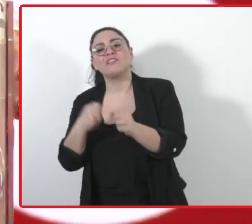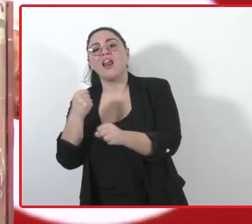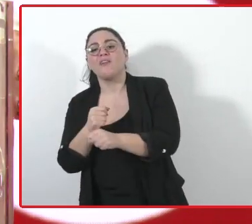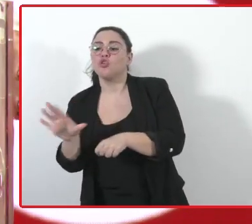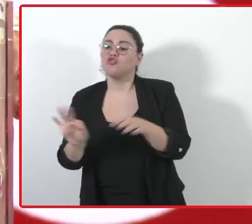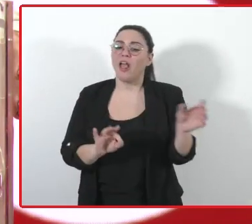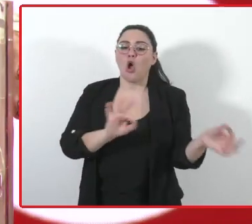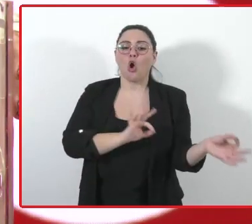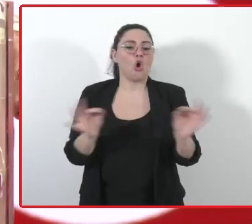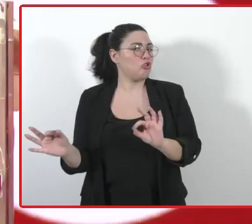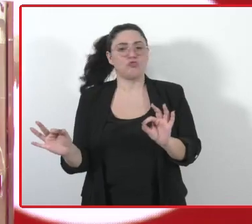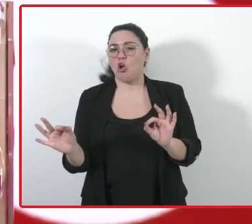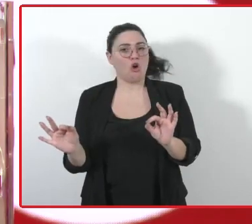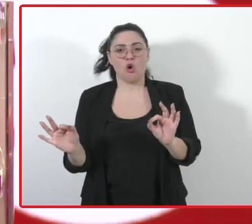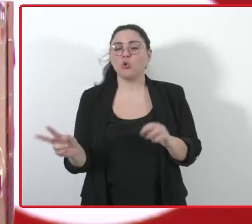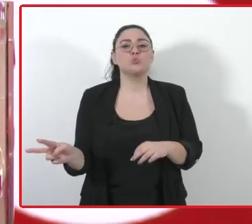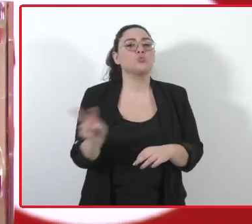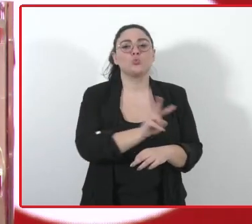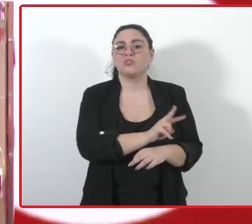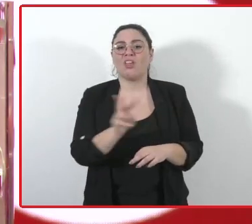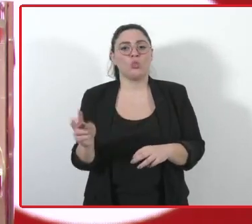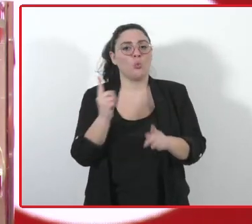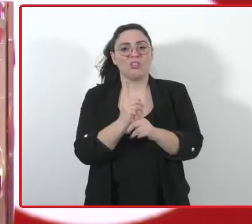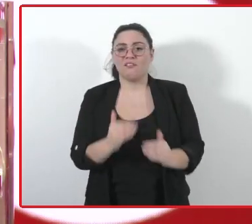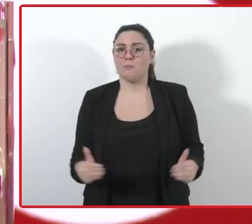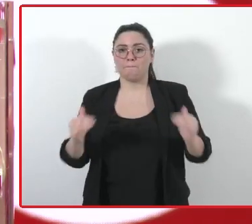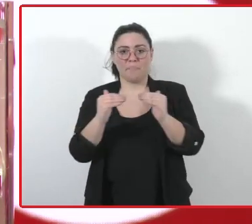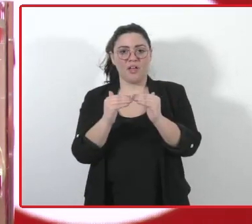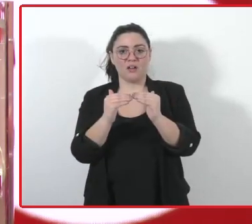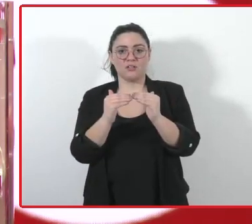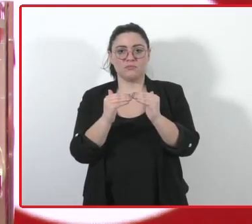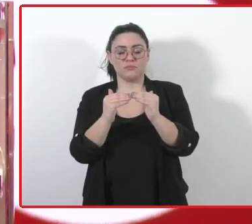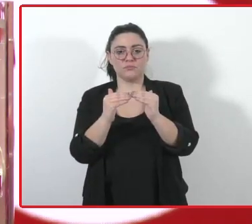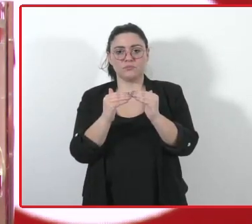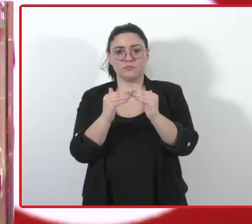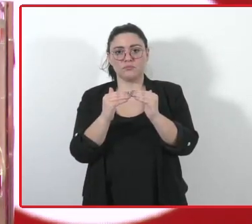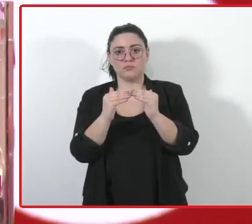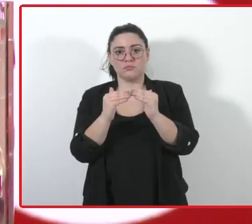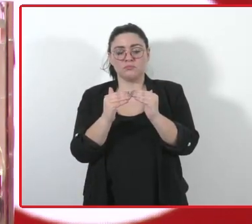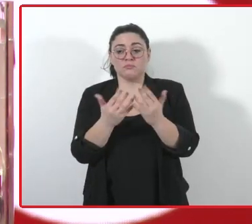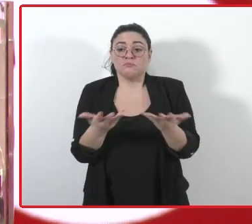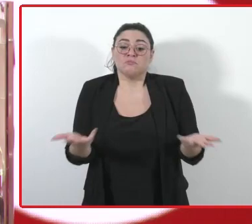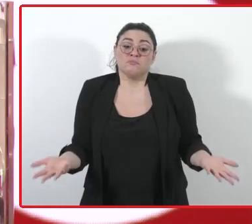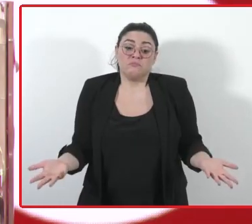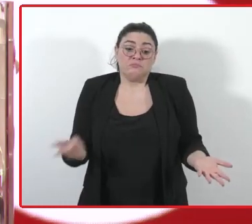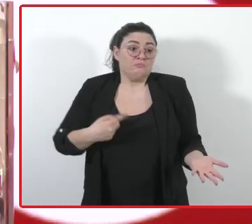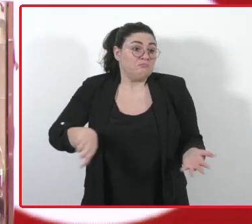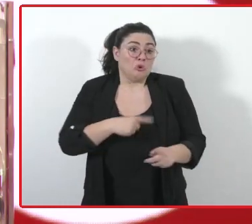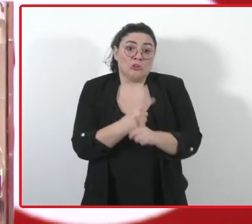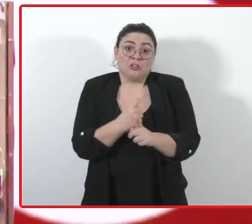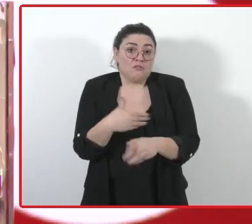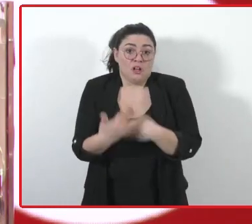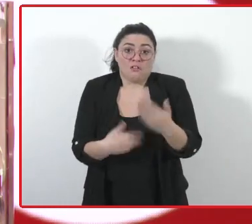dignità sociale senza una dignità lavorativa e allora dobbiamo agire nel presente